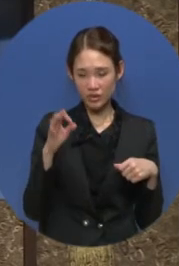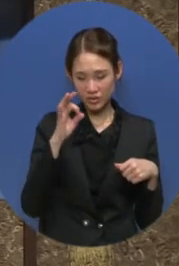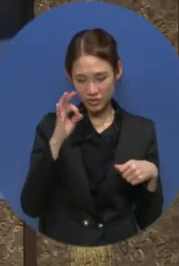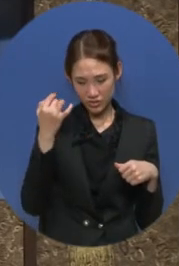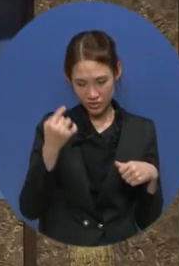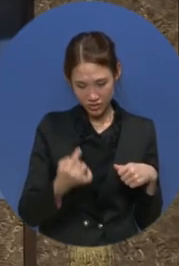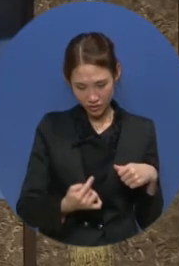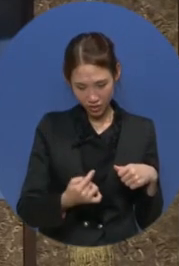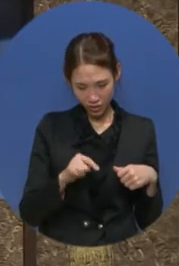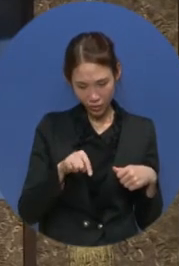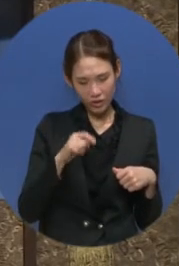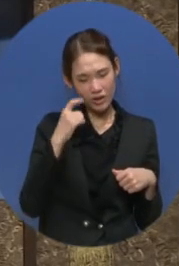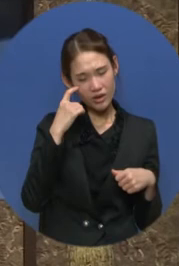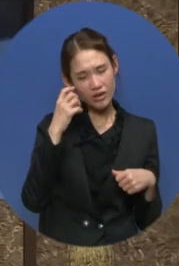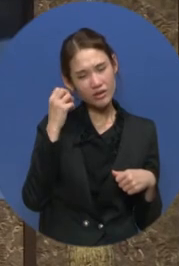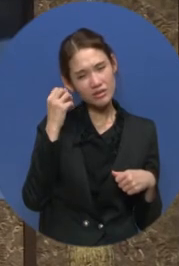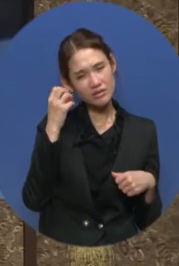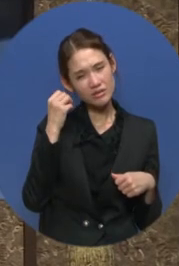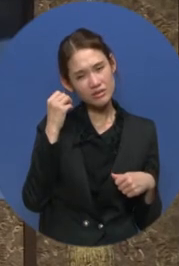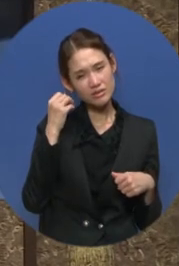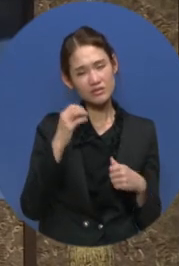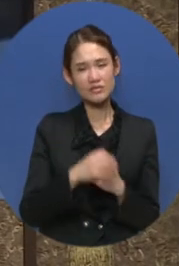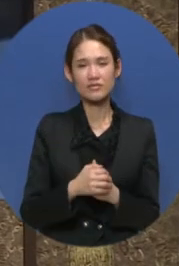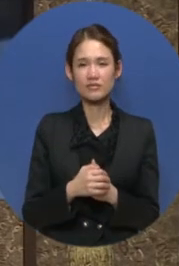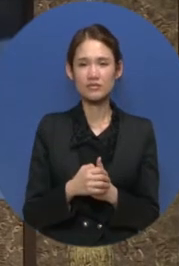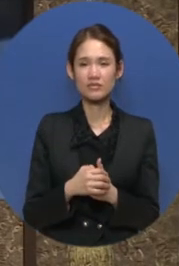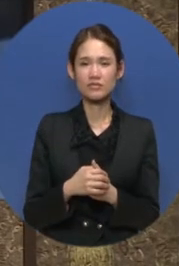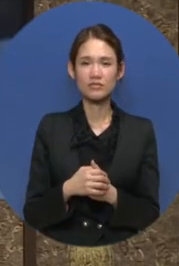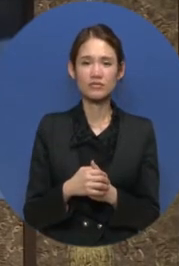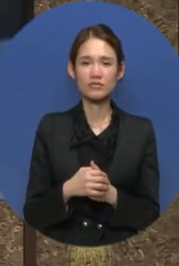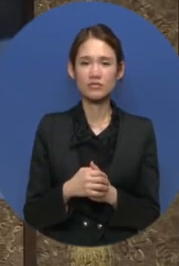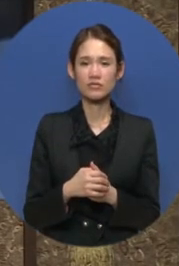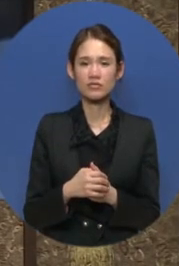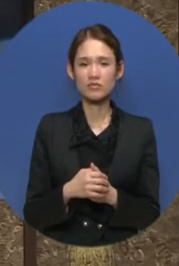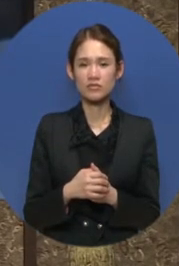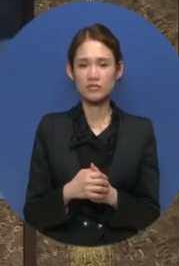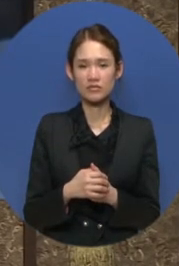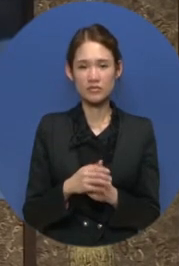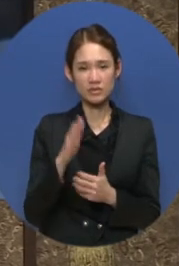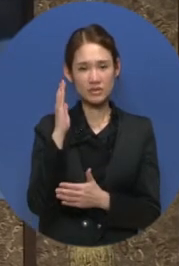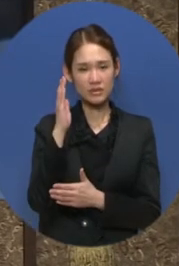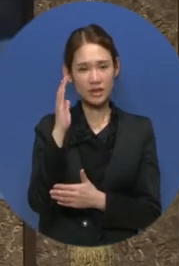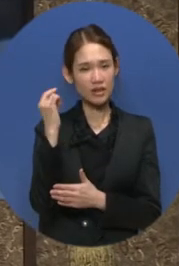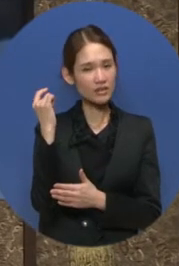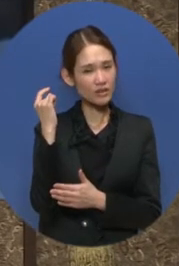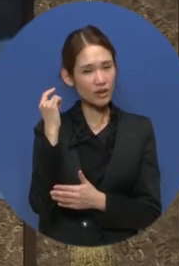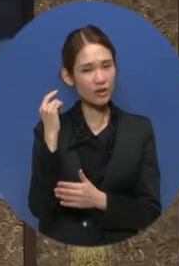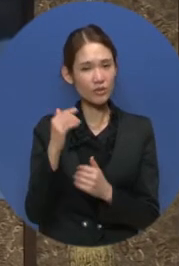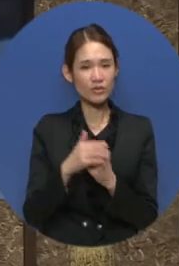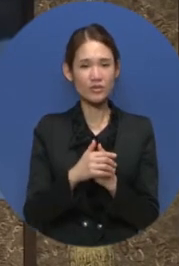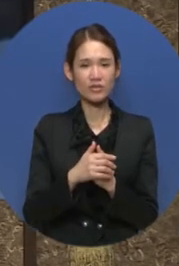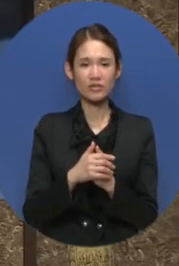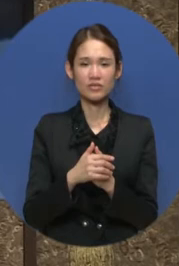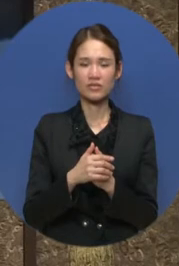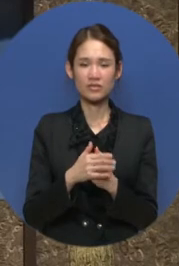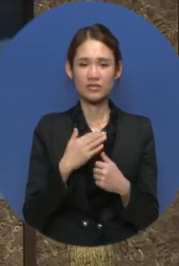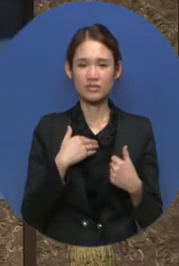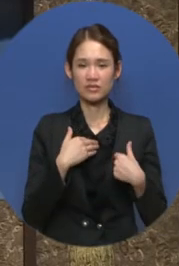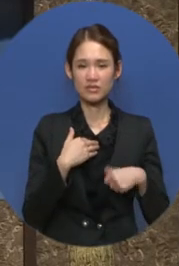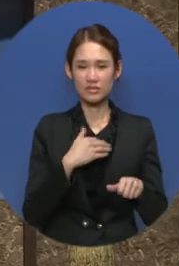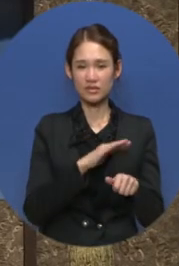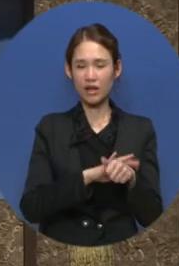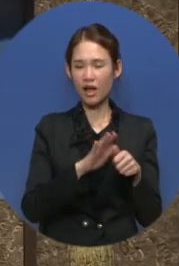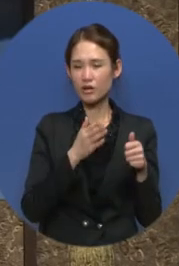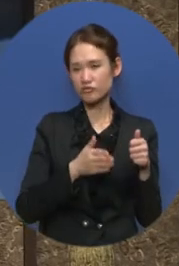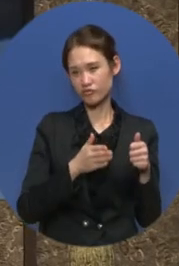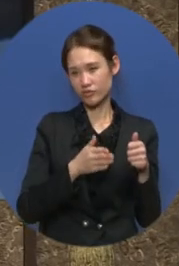그런 아들을 찾아온 게 의아하지 않습니까? 예. 그래서 얘기를 들어보니 그 부모님께서는 자기 아들을 좀